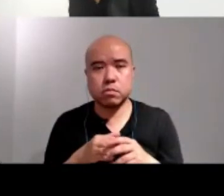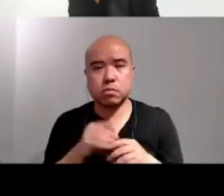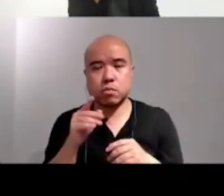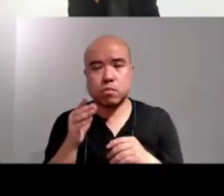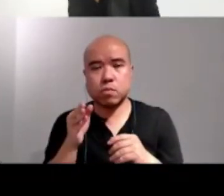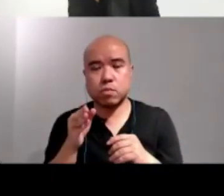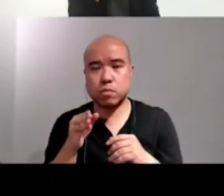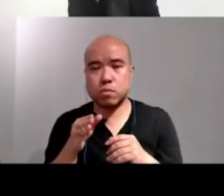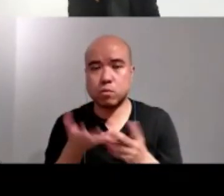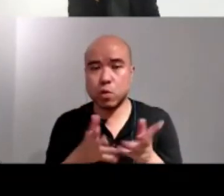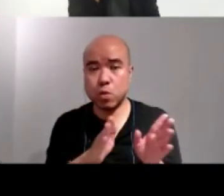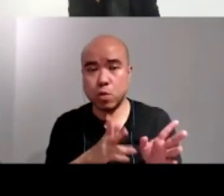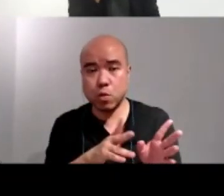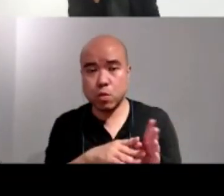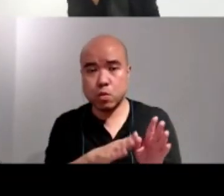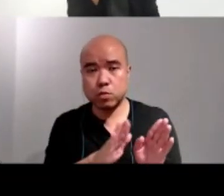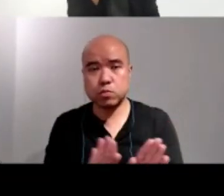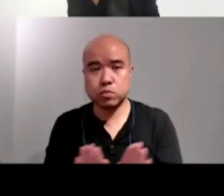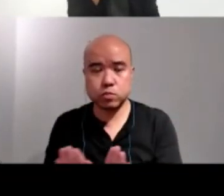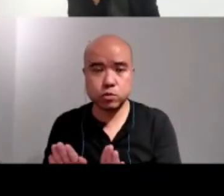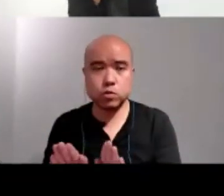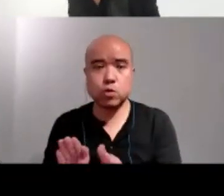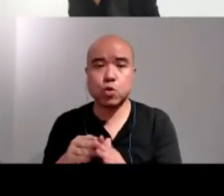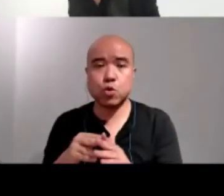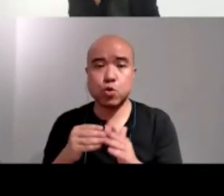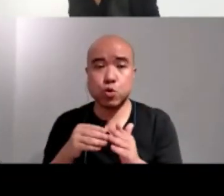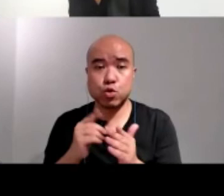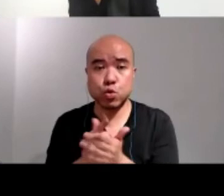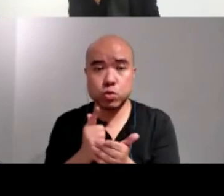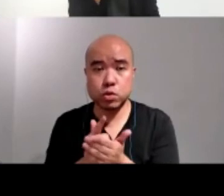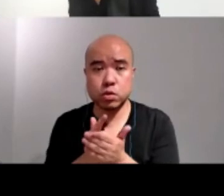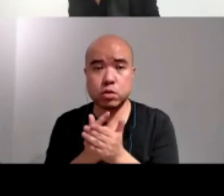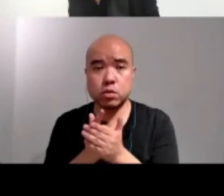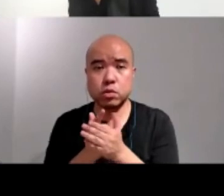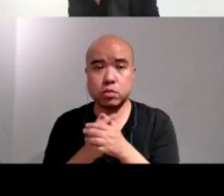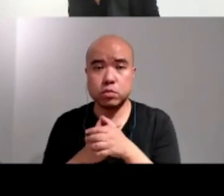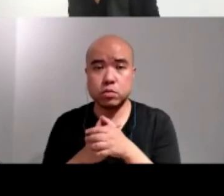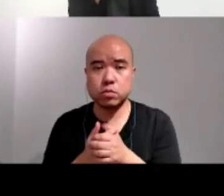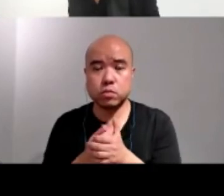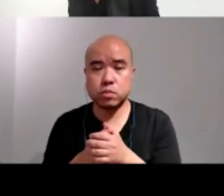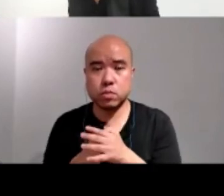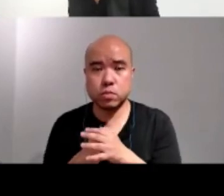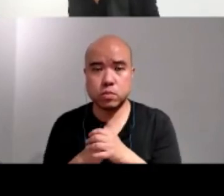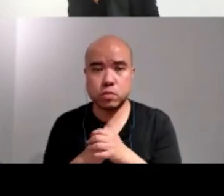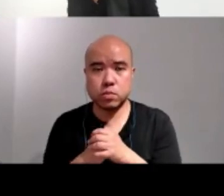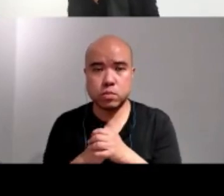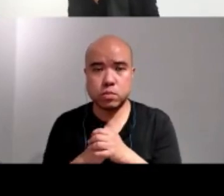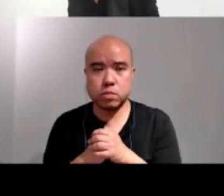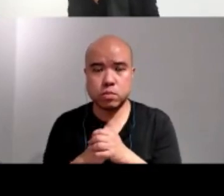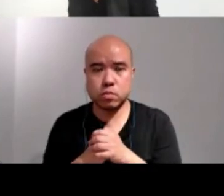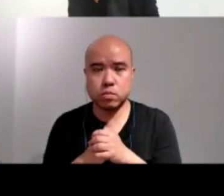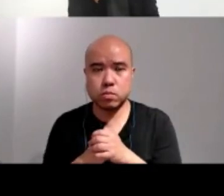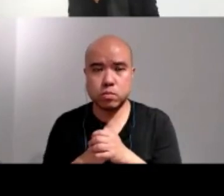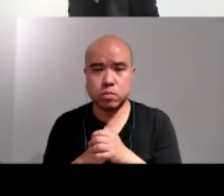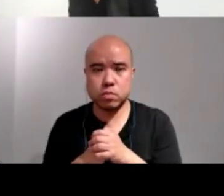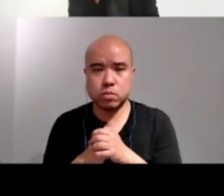候。其實更大的一部分，我們發現在我們做了幾年之後，我們現在差不多我們已經做了差不